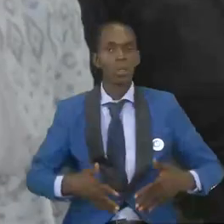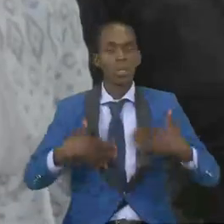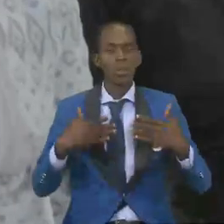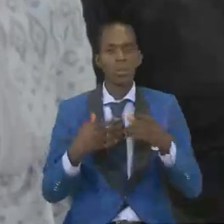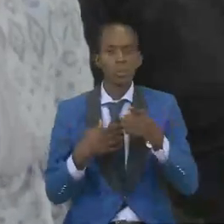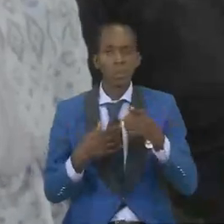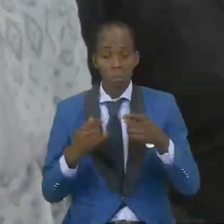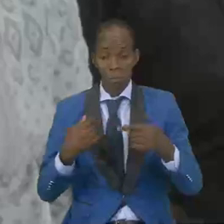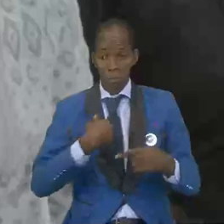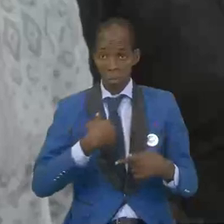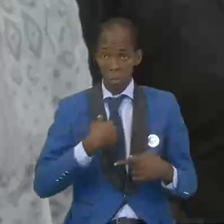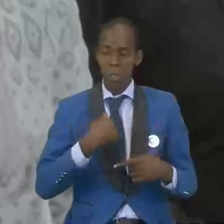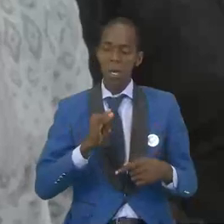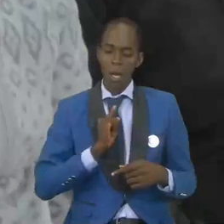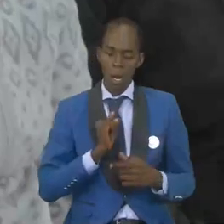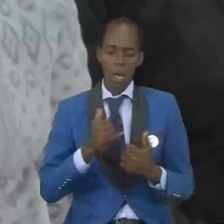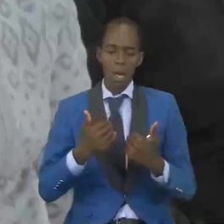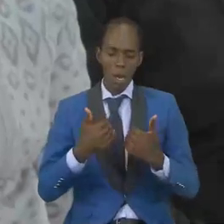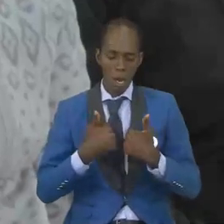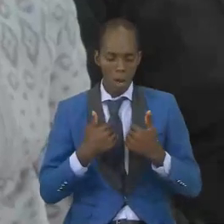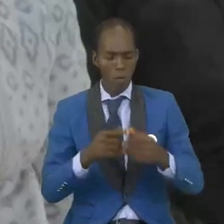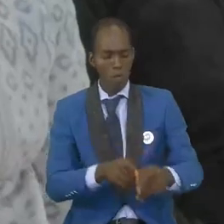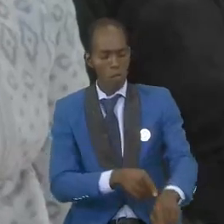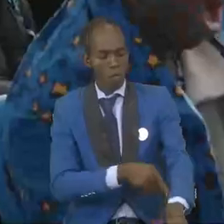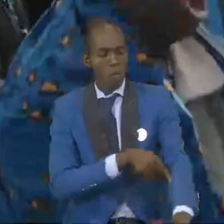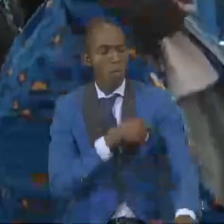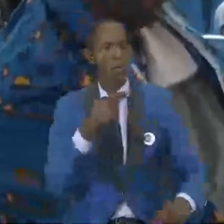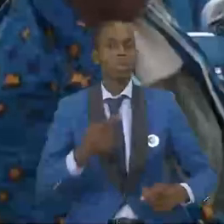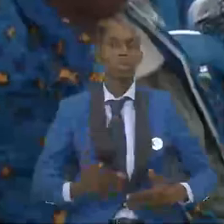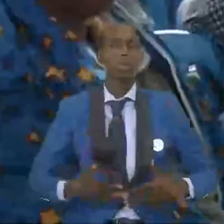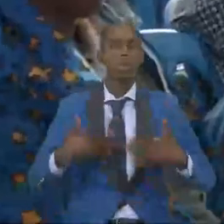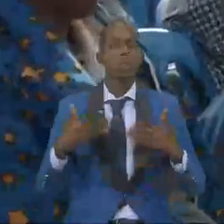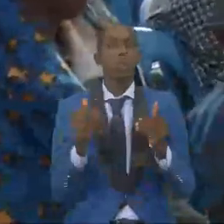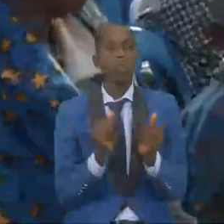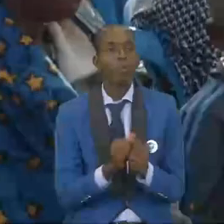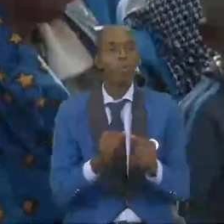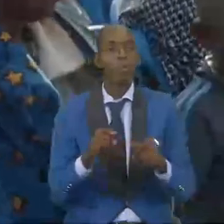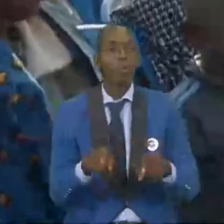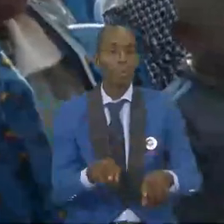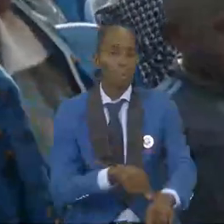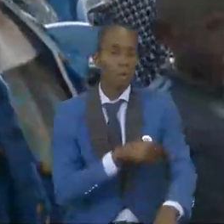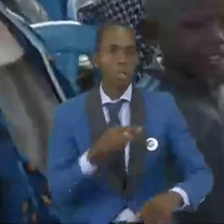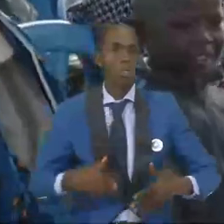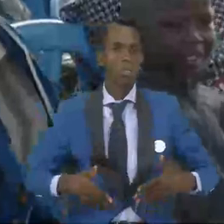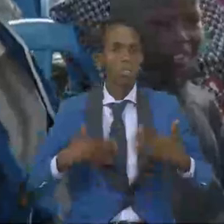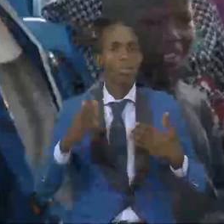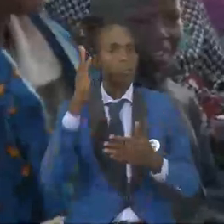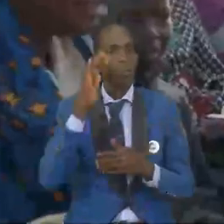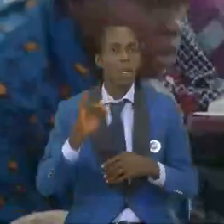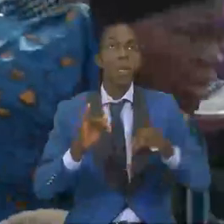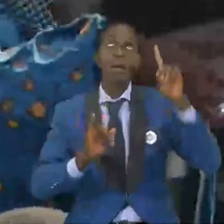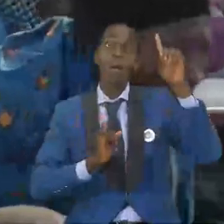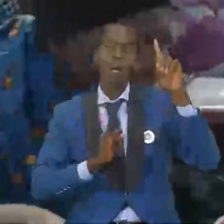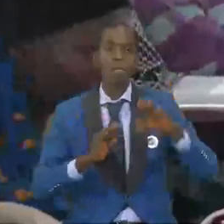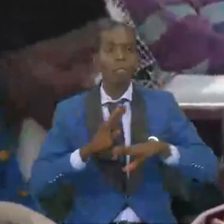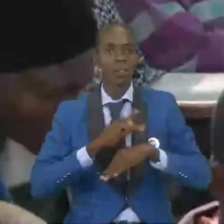C'est nous qui avons de longs jours. J'ai de longs jours. Et je le rassasierai de longs